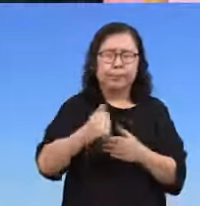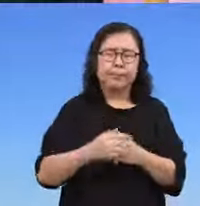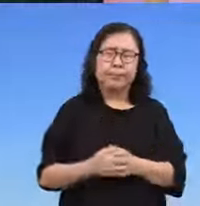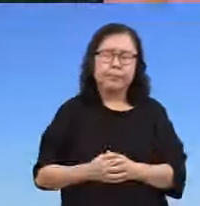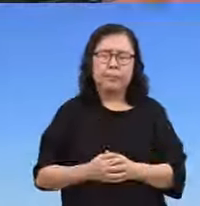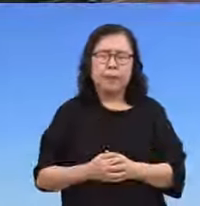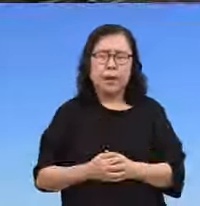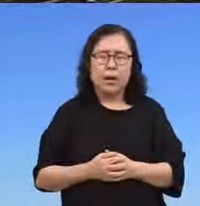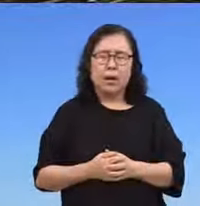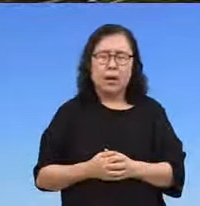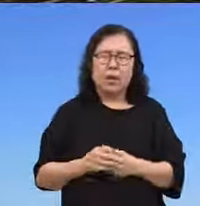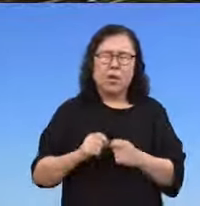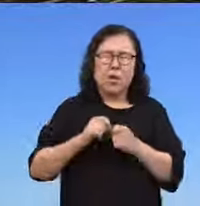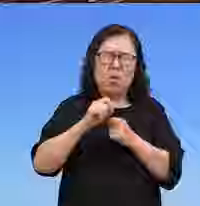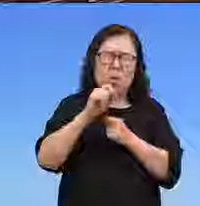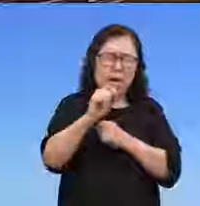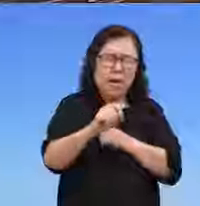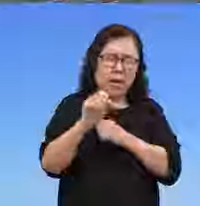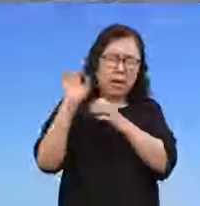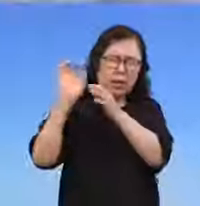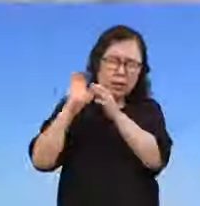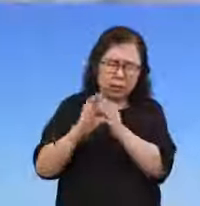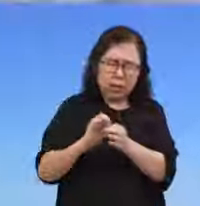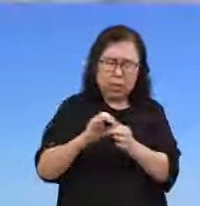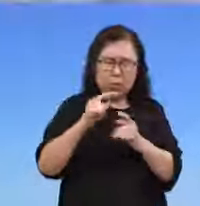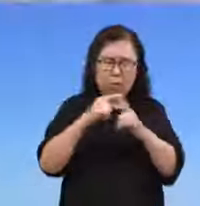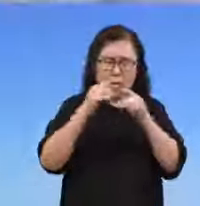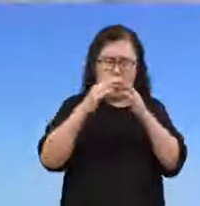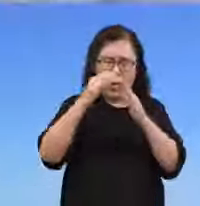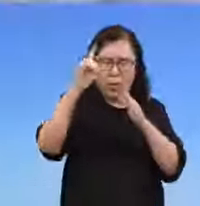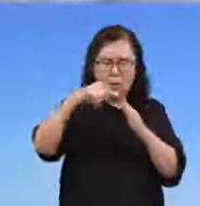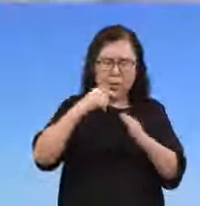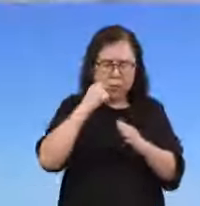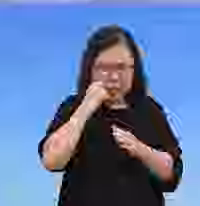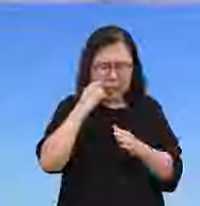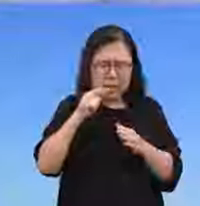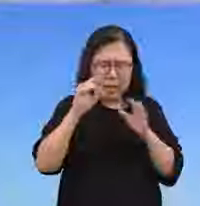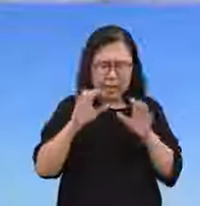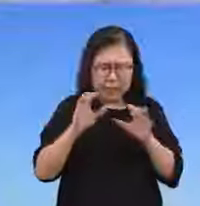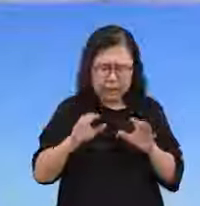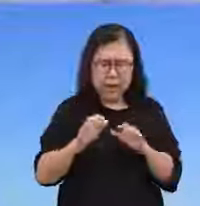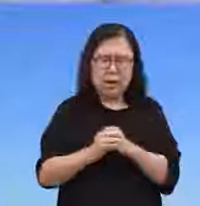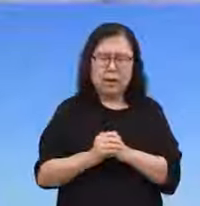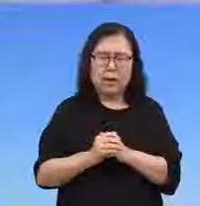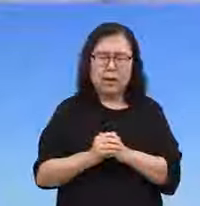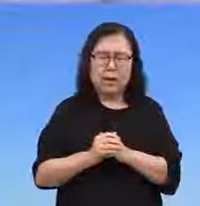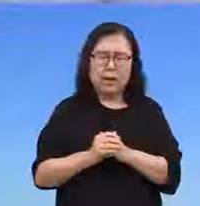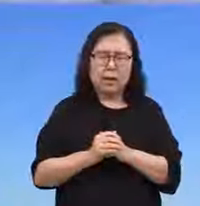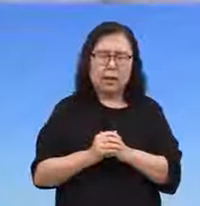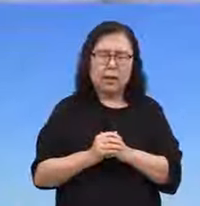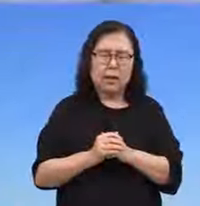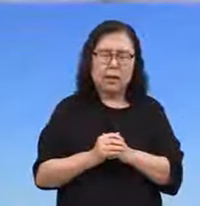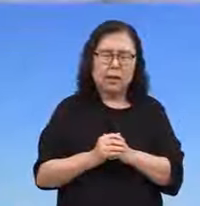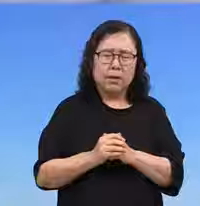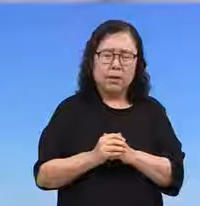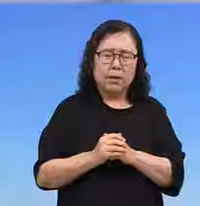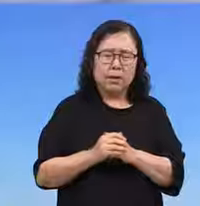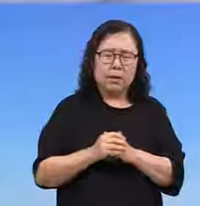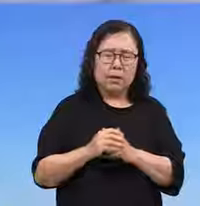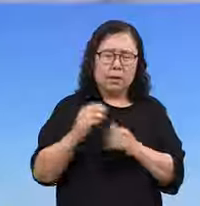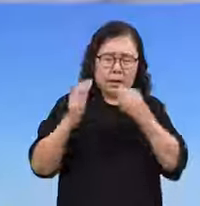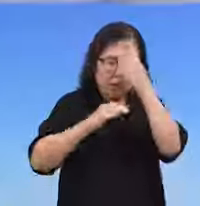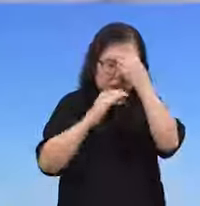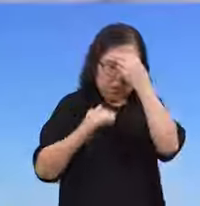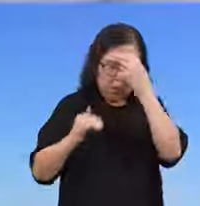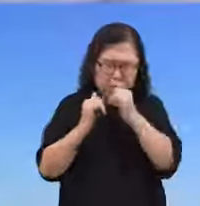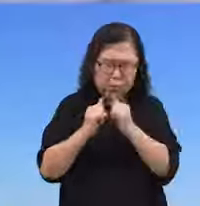하나님 아버지, 오래 계속되고 있는 예배당을 찾아올 수 없는 이 현실이 우리 성도님들의